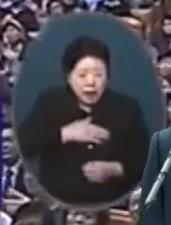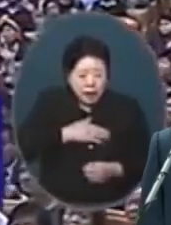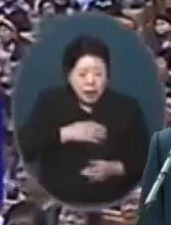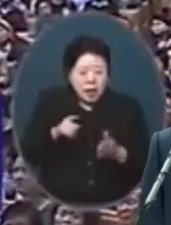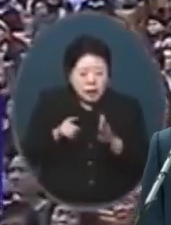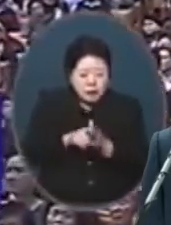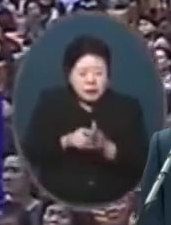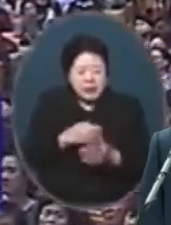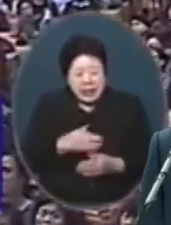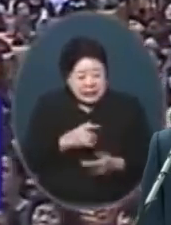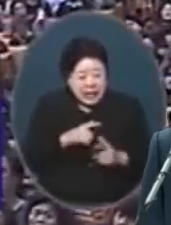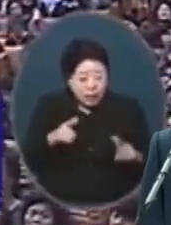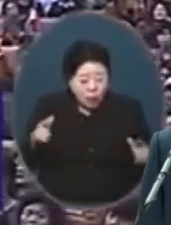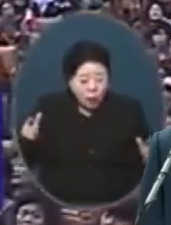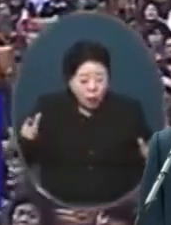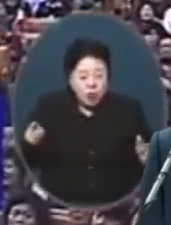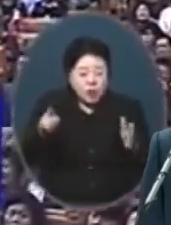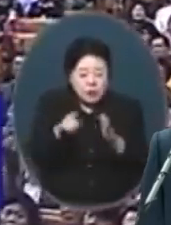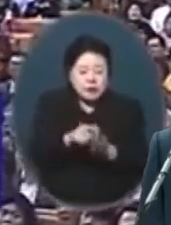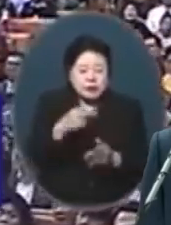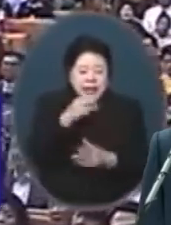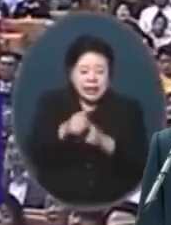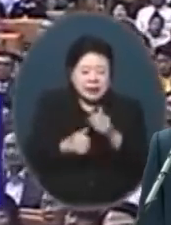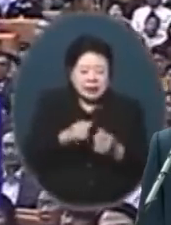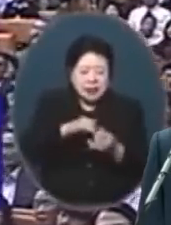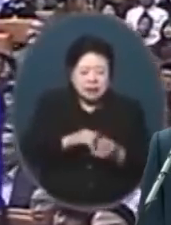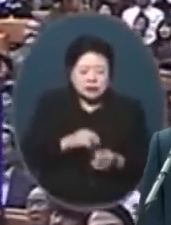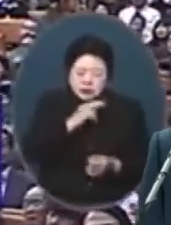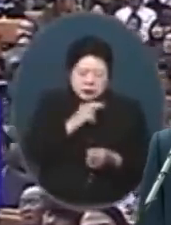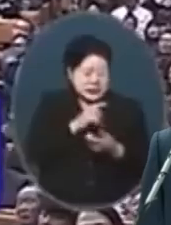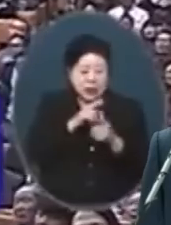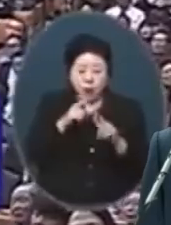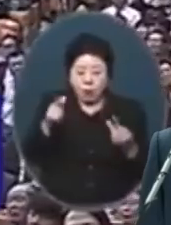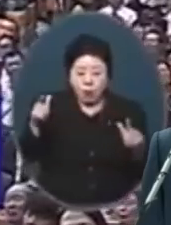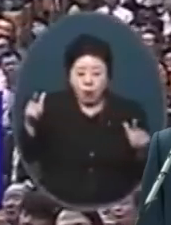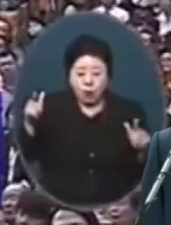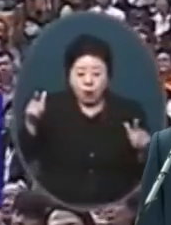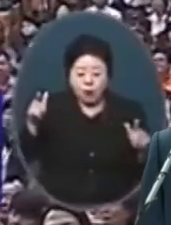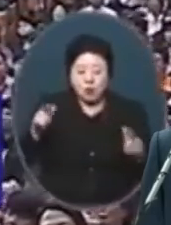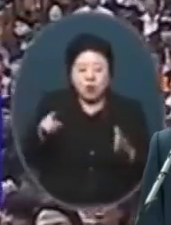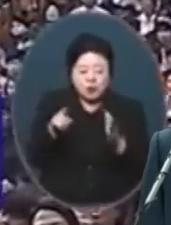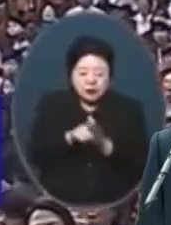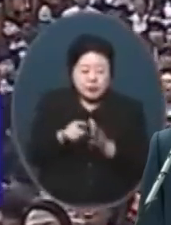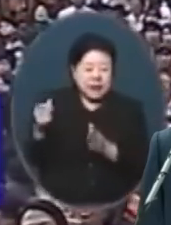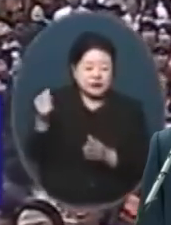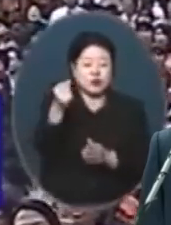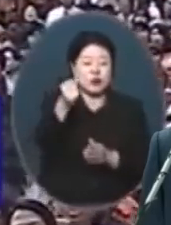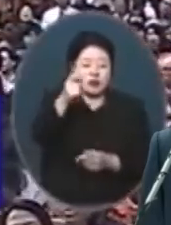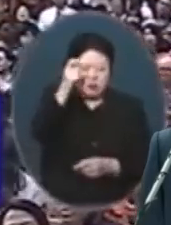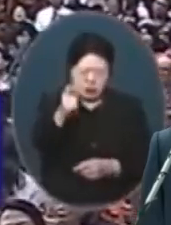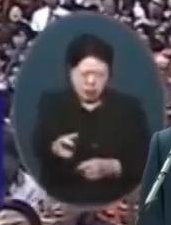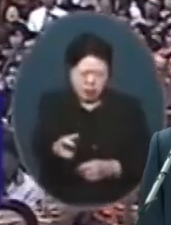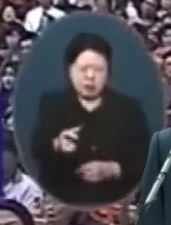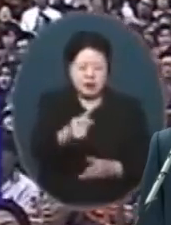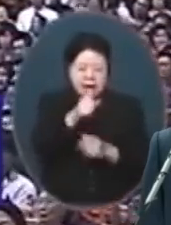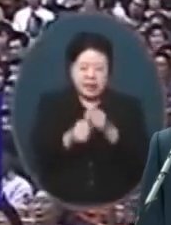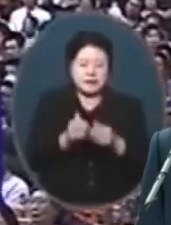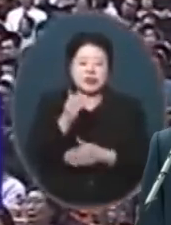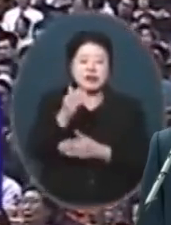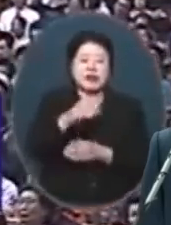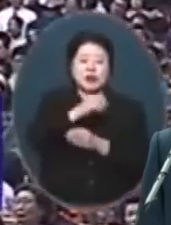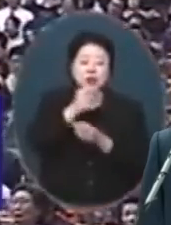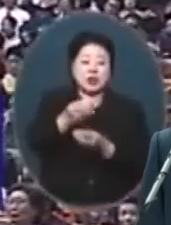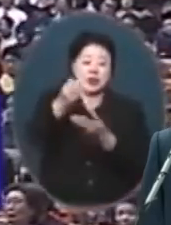믿음이 약하여 지지 아니하고 믿음이 없어 하나님의 약속을 의심하지 아니하고 믿음으로 견고히 져서